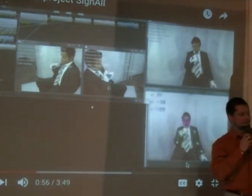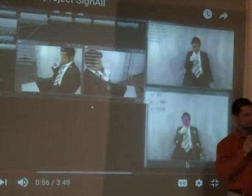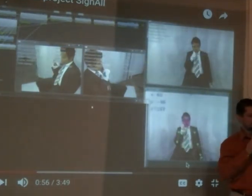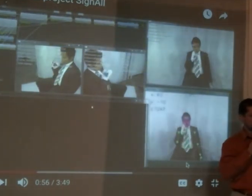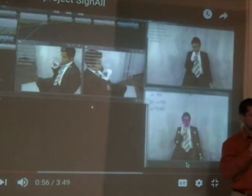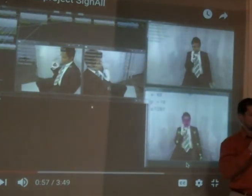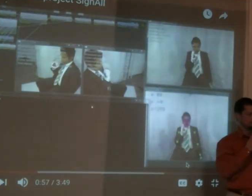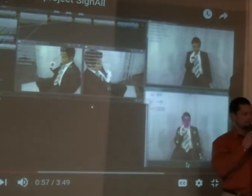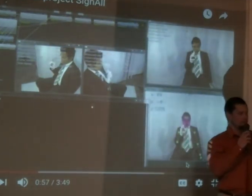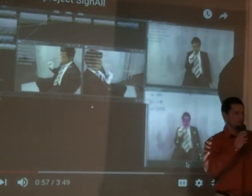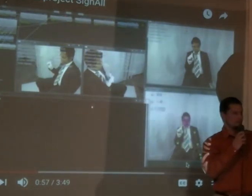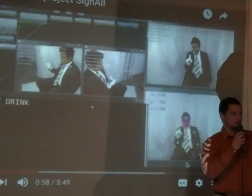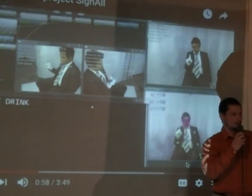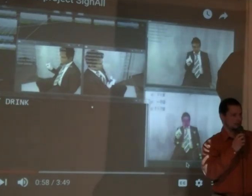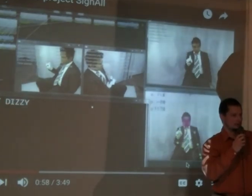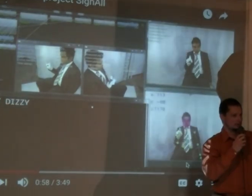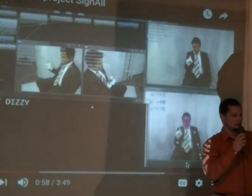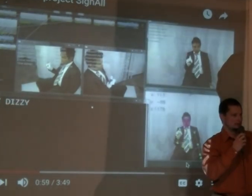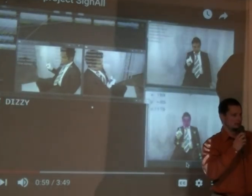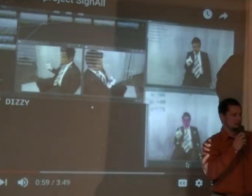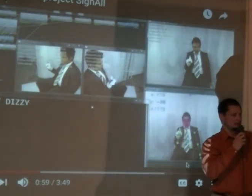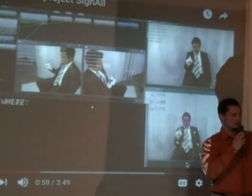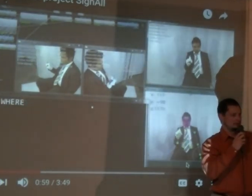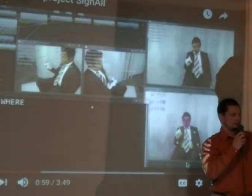bárki bemehessen az utcáról, és,